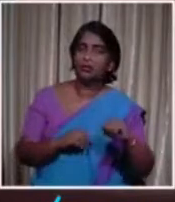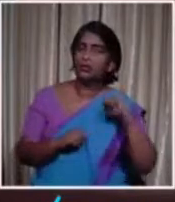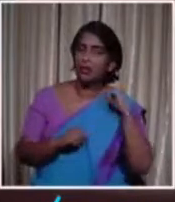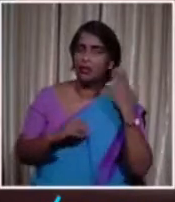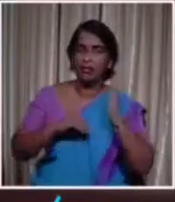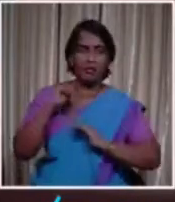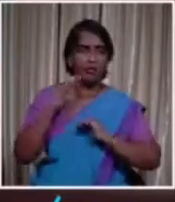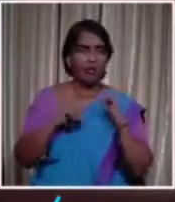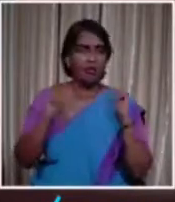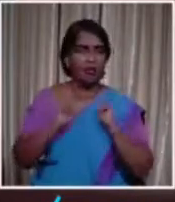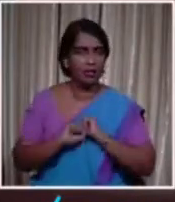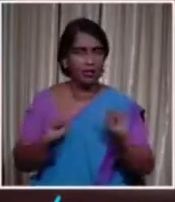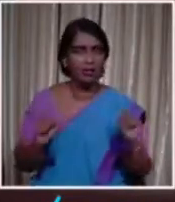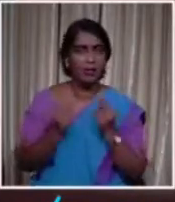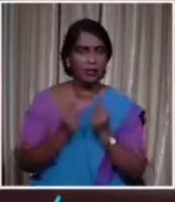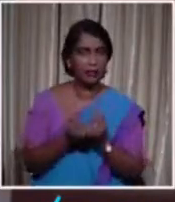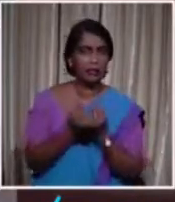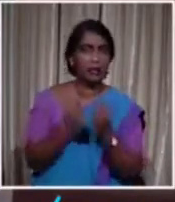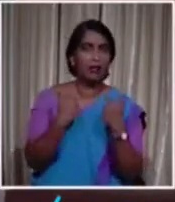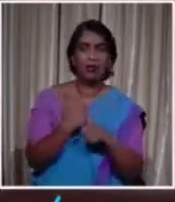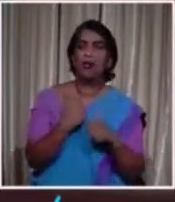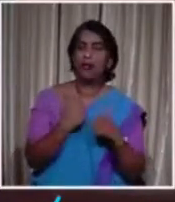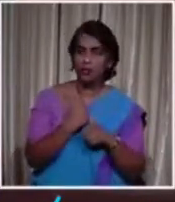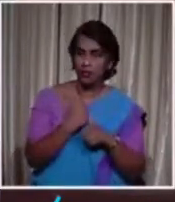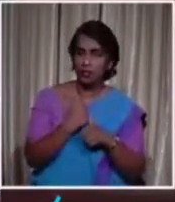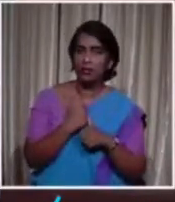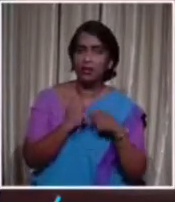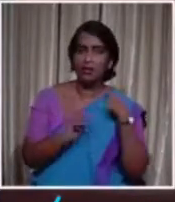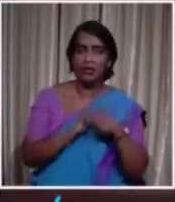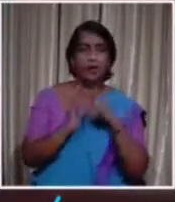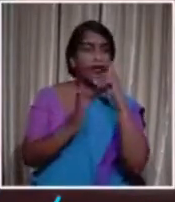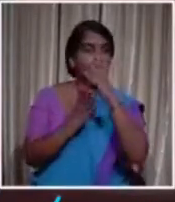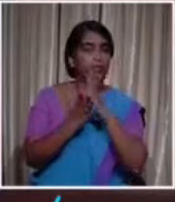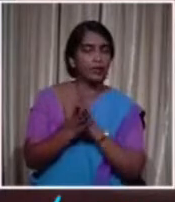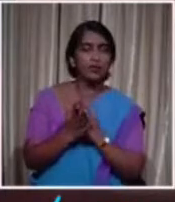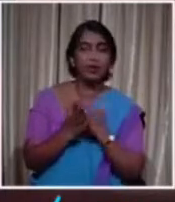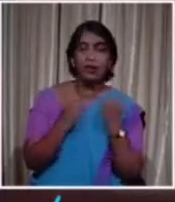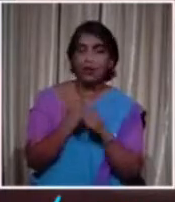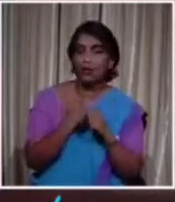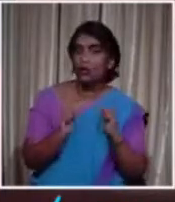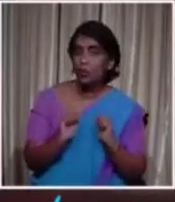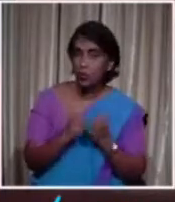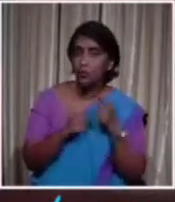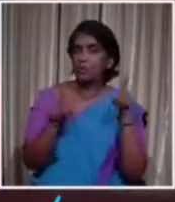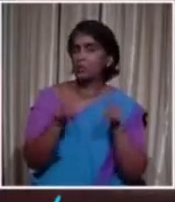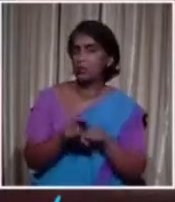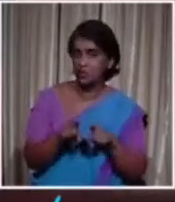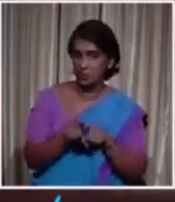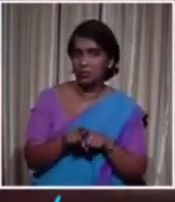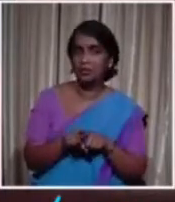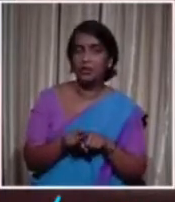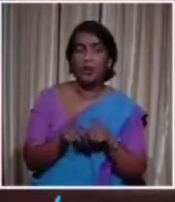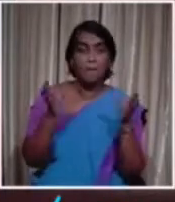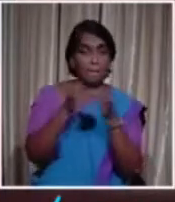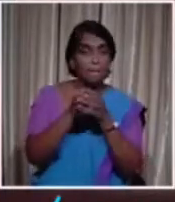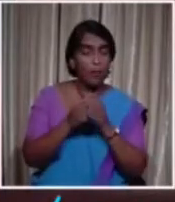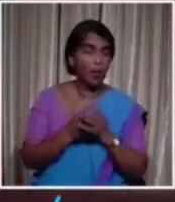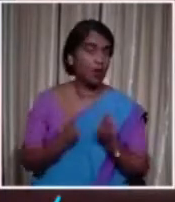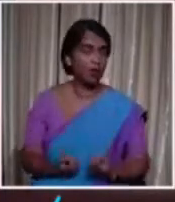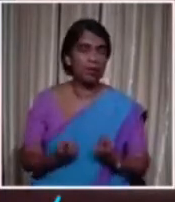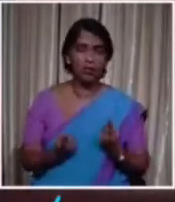नति क्षण के वटगत्तु मेरटे व्यवस्था संपादने के उत्साहते हिमाय पक्ष